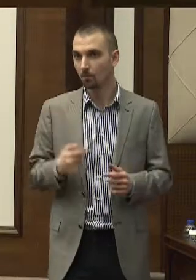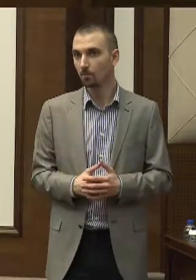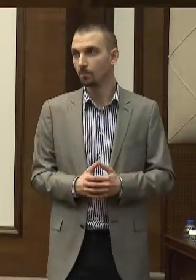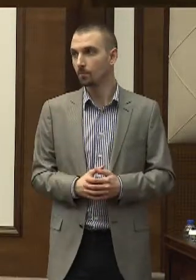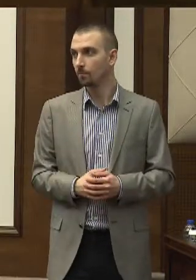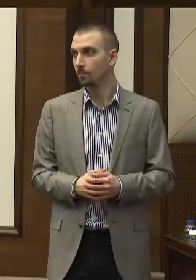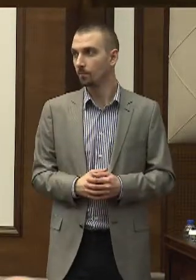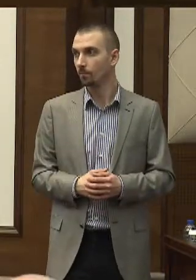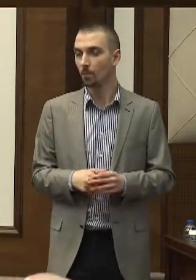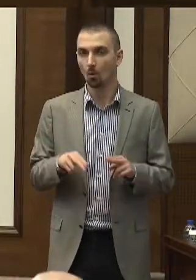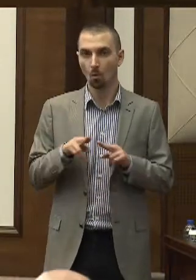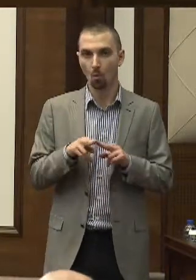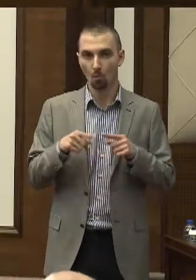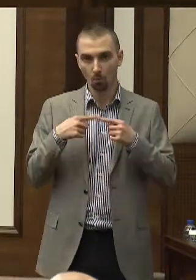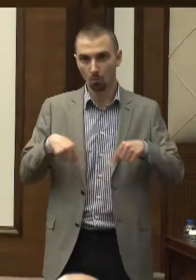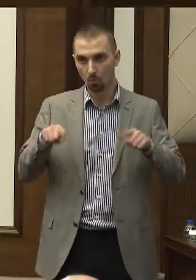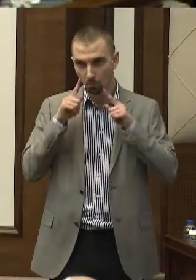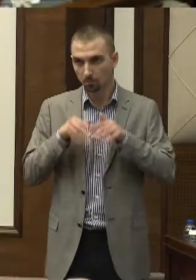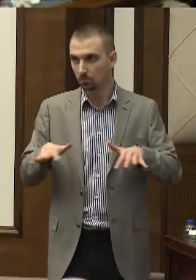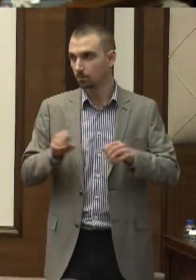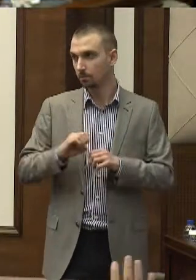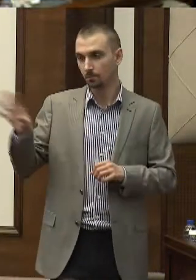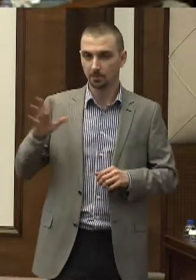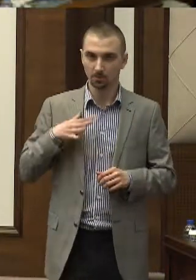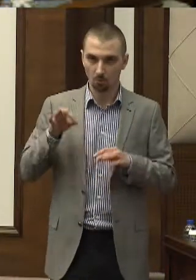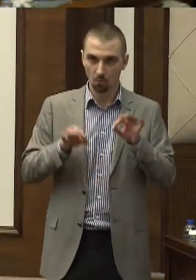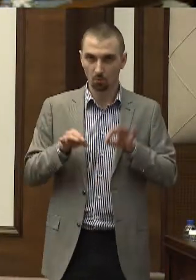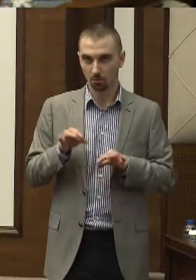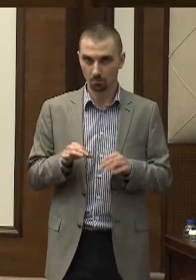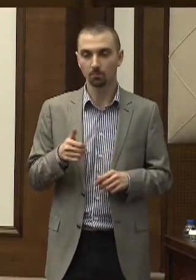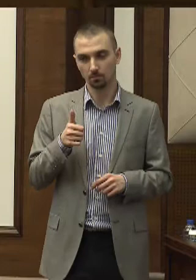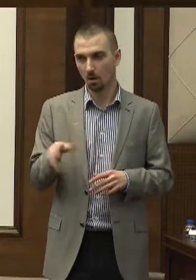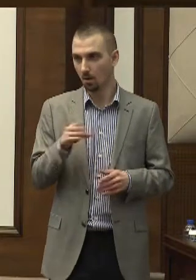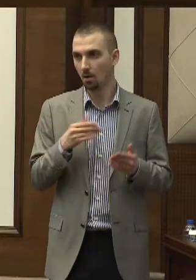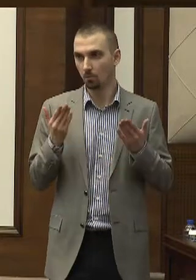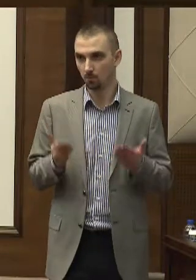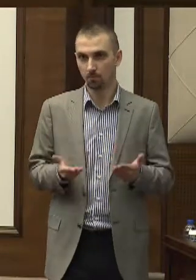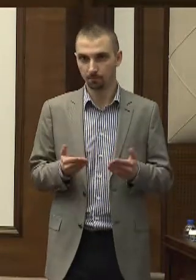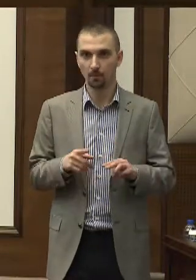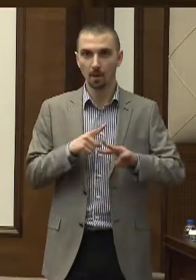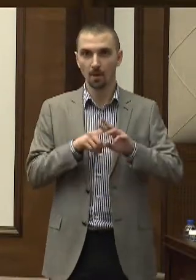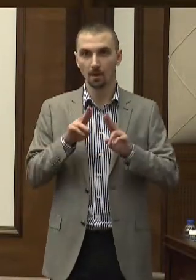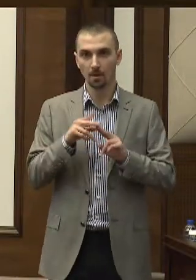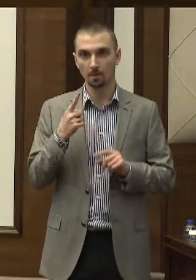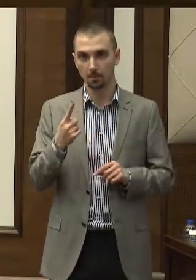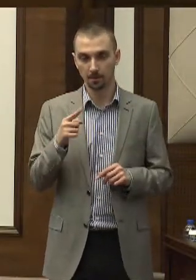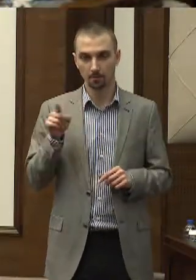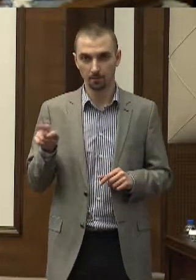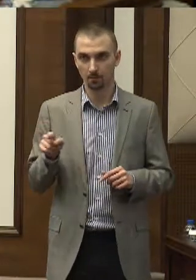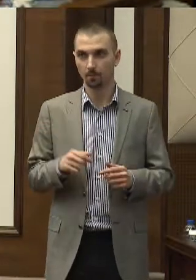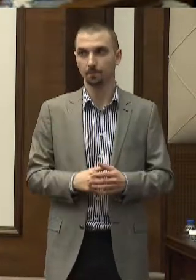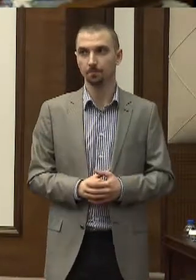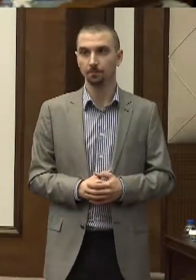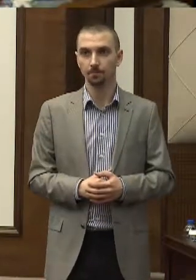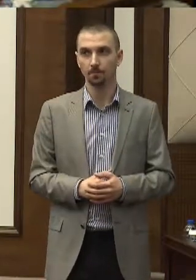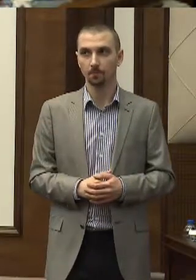Evet, harita komisyonuna havalesini oylarınıza sunuyorum. Kabul edenler, etmeyenler oy birliğiyle kabul edilmiştir. Ek günden bir, Kamilova Mahallesi'nde